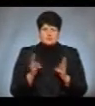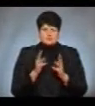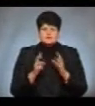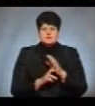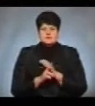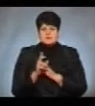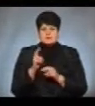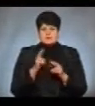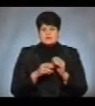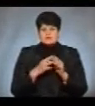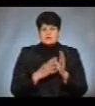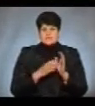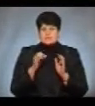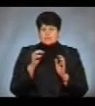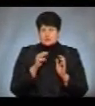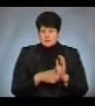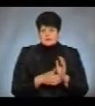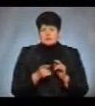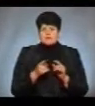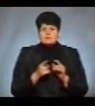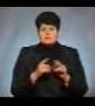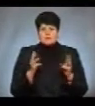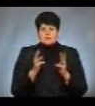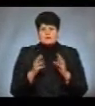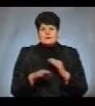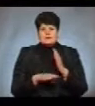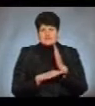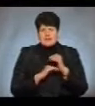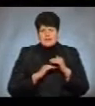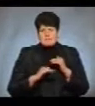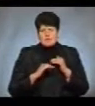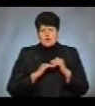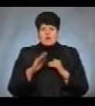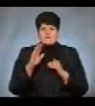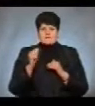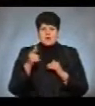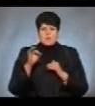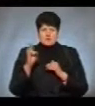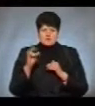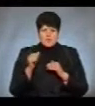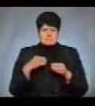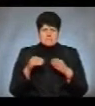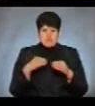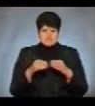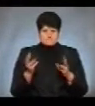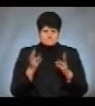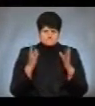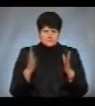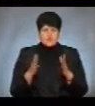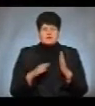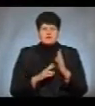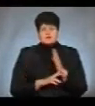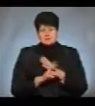19 століття. Загорілася дерев'яна підлога, також вагонка пластикова, але храм